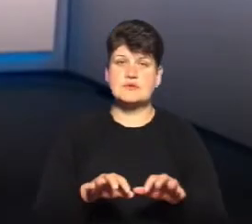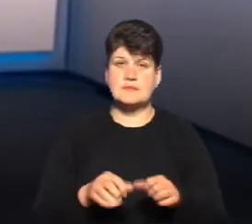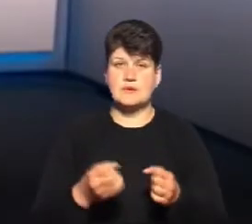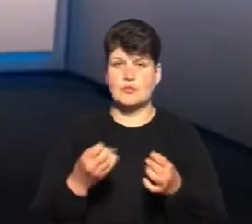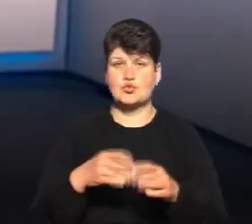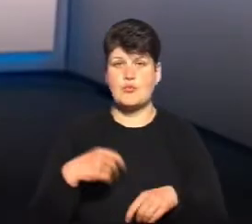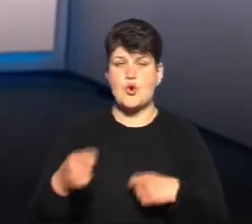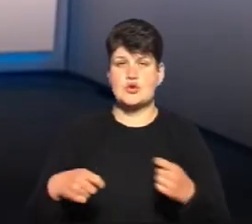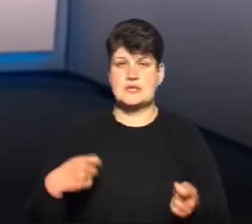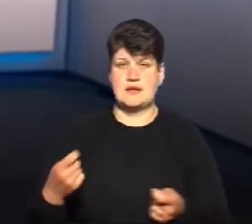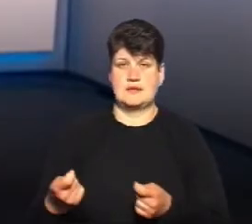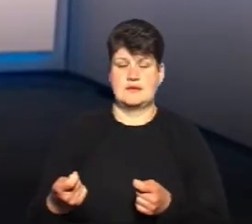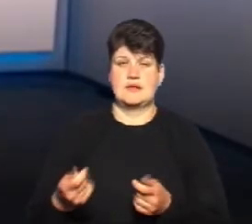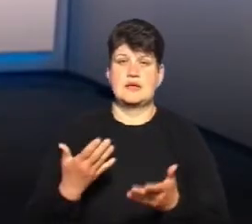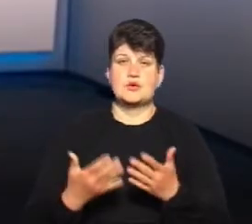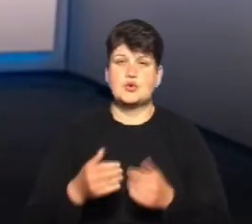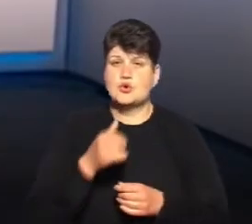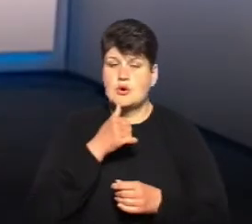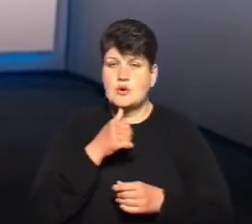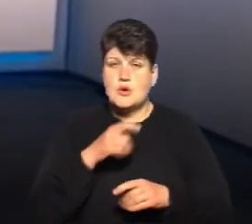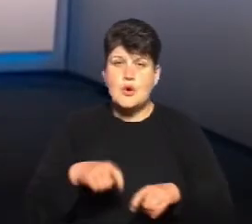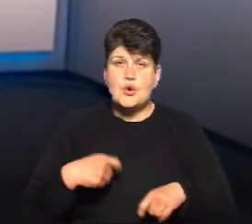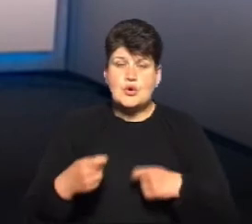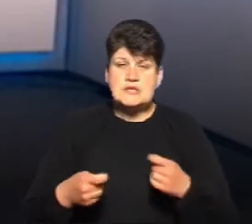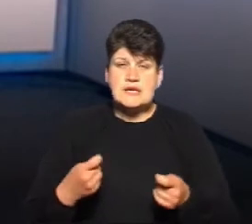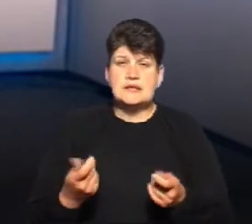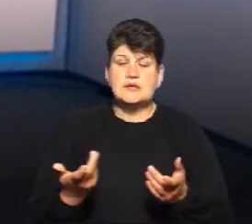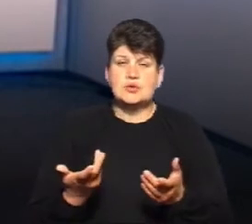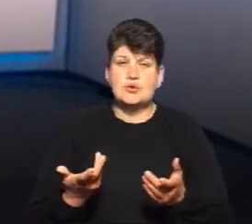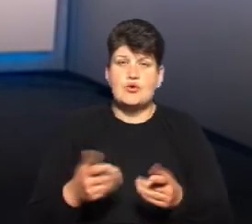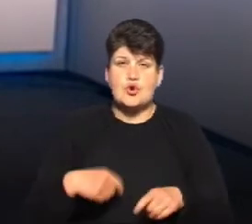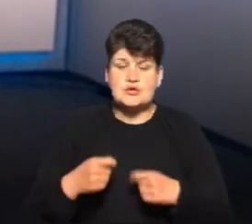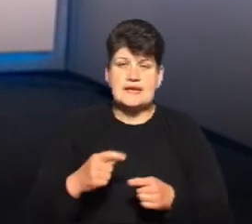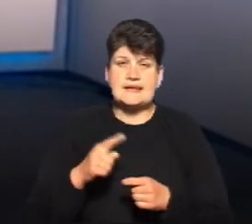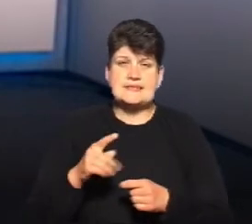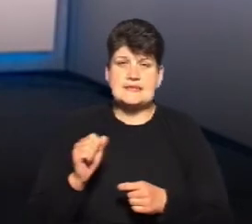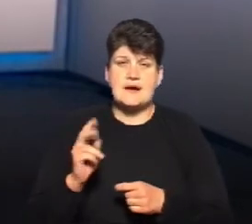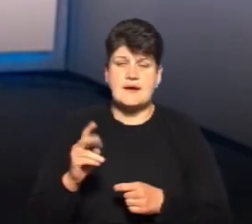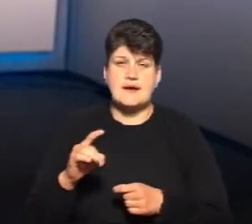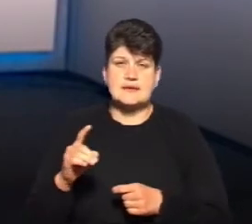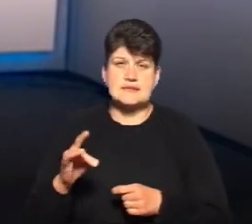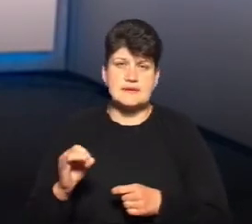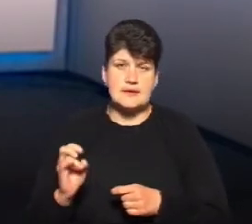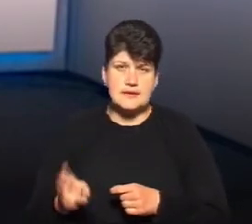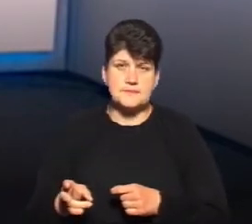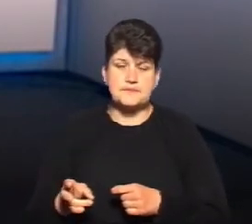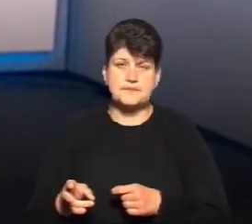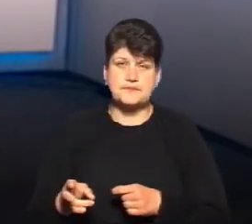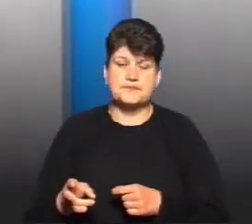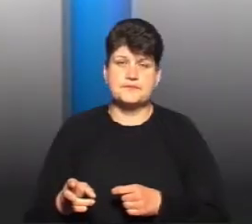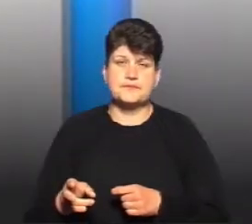якщо спробувати її роздати, то роздаються її як заказ? Так, а вже потім власник змінює цільове призначення. Звичайно, в